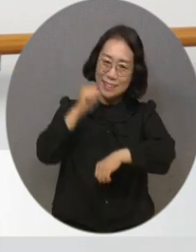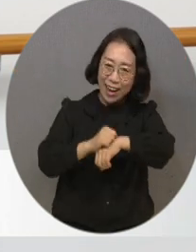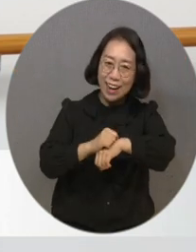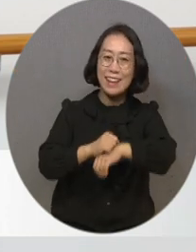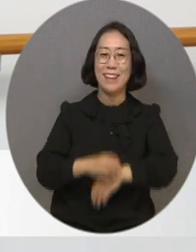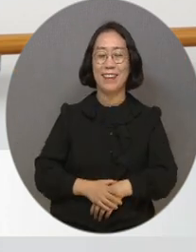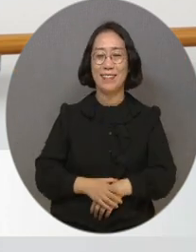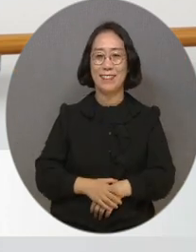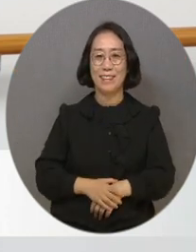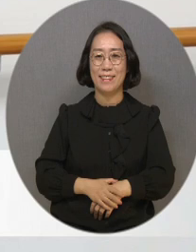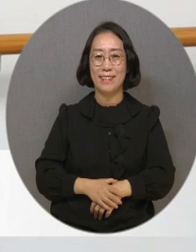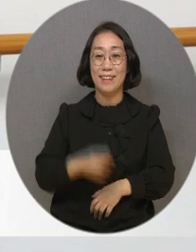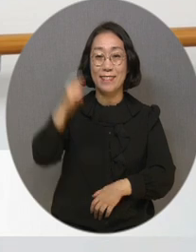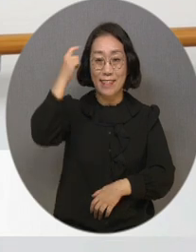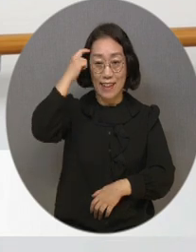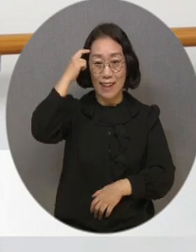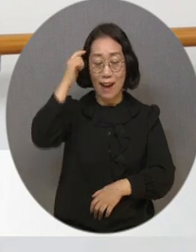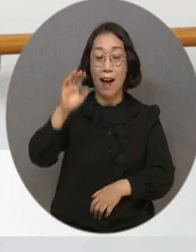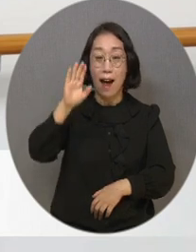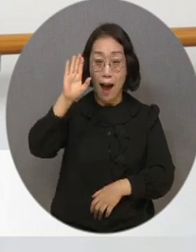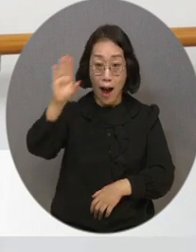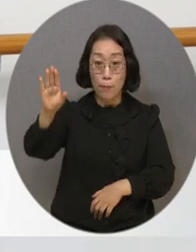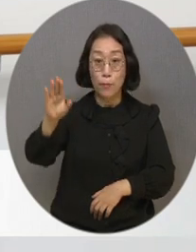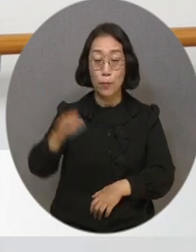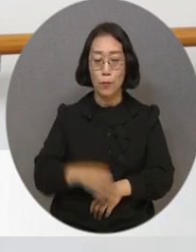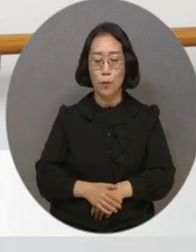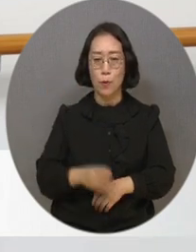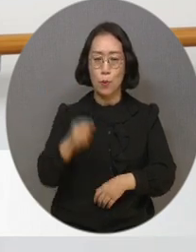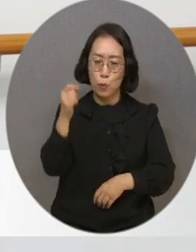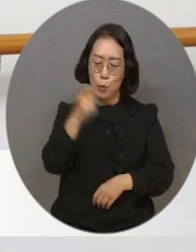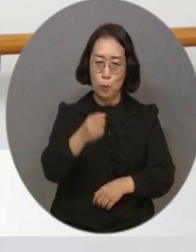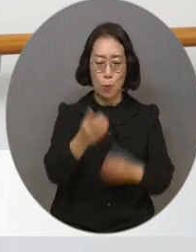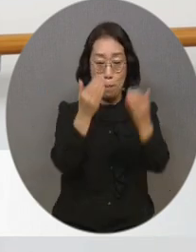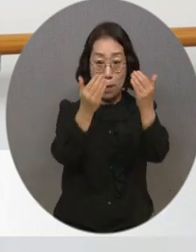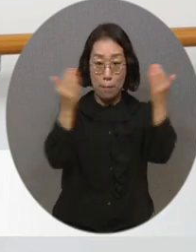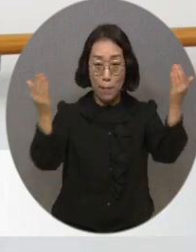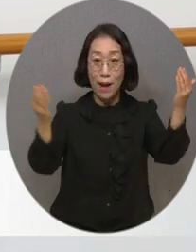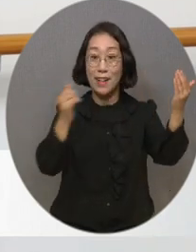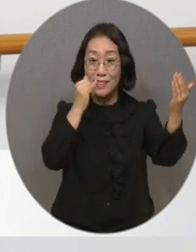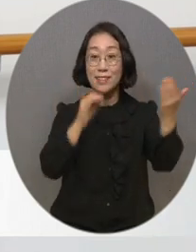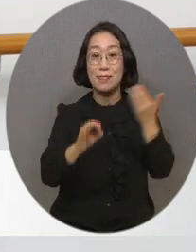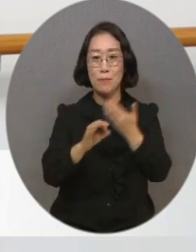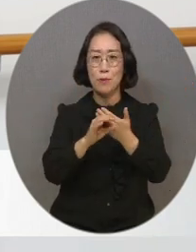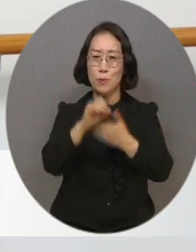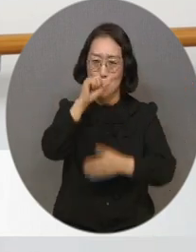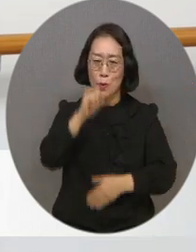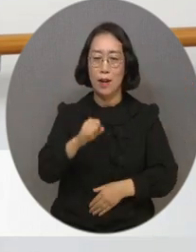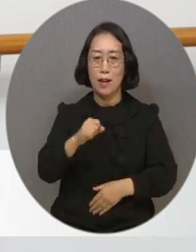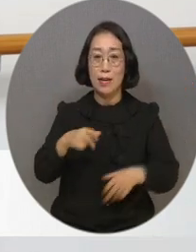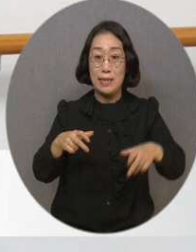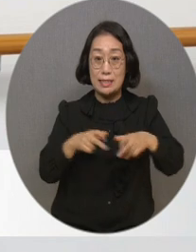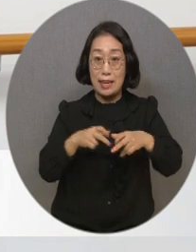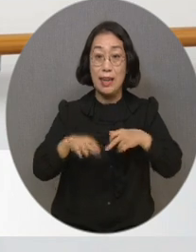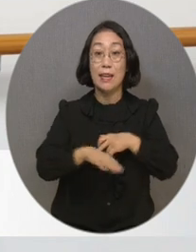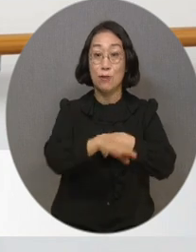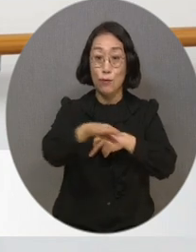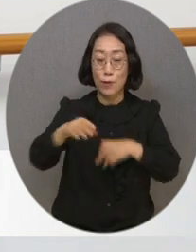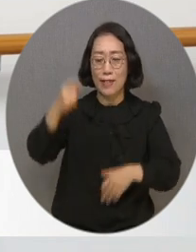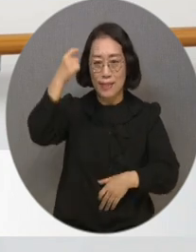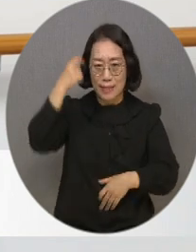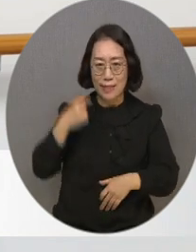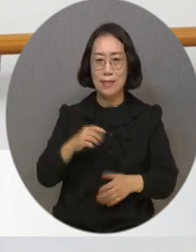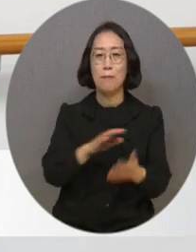잘했다라는 생각이 들고요. 앞으로 이런 기회가 좀 자주 더 많아져서 저희 장애인들에 대한 인식도